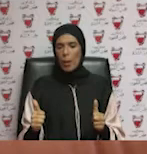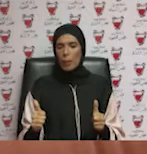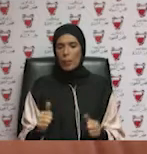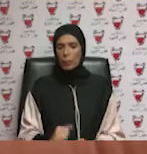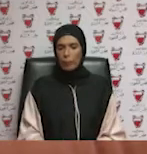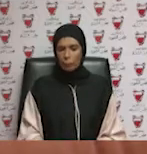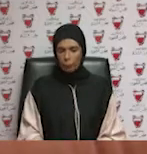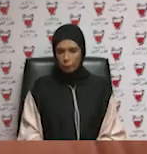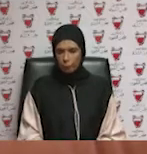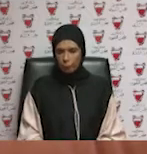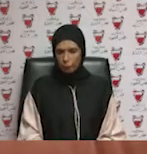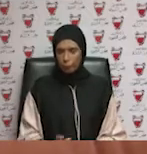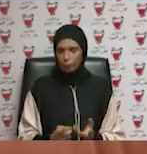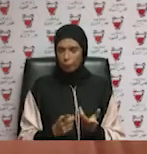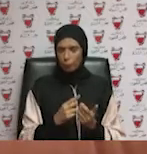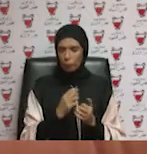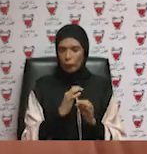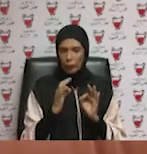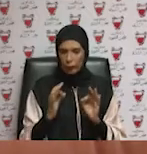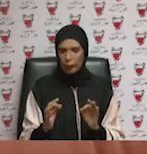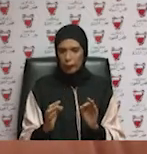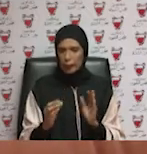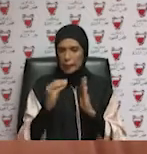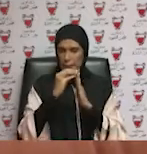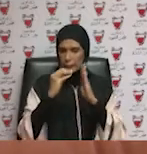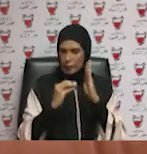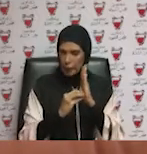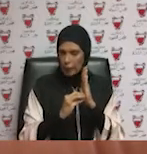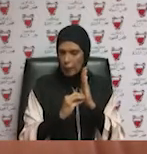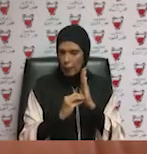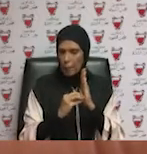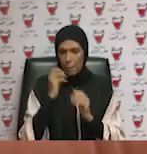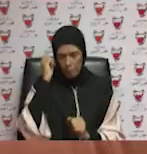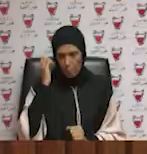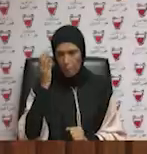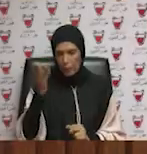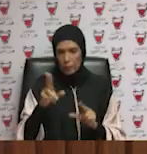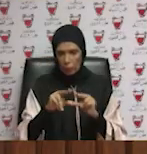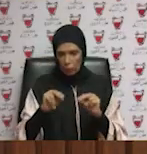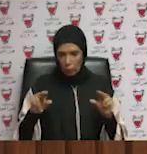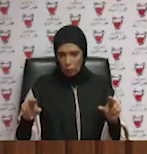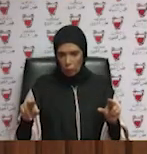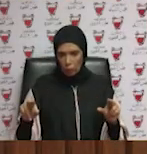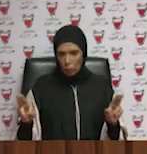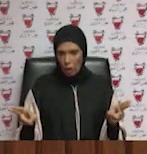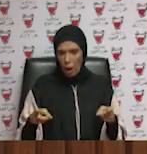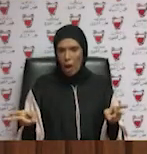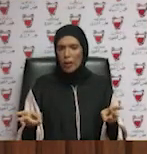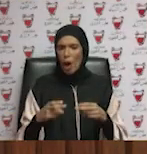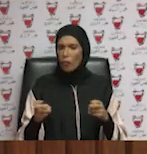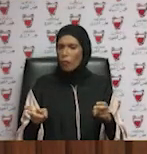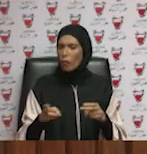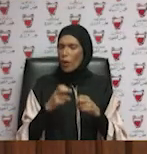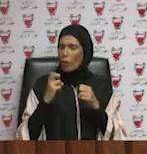المتعلق في الشروط والضوابط عند التسجيل. لذلك أنا أقترح أن نبقي على أن نرفض هذا التعديل الوارد في